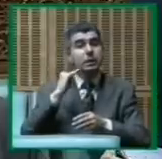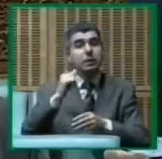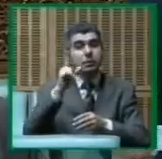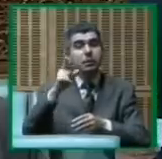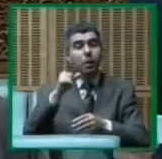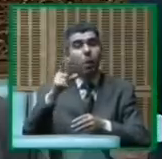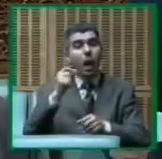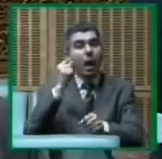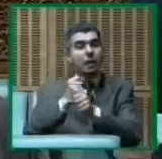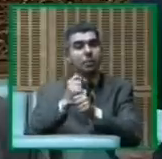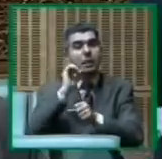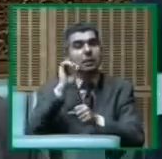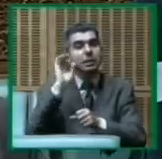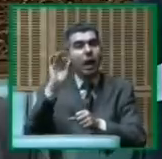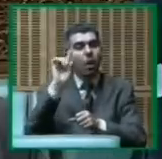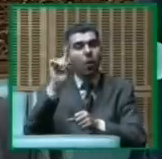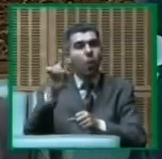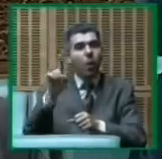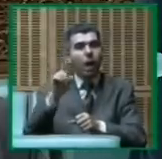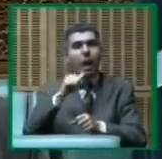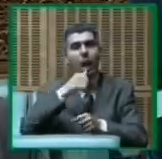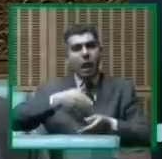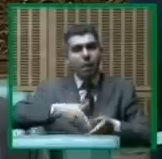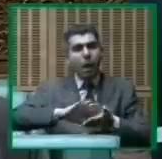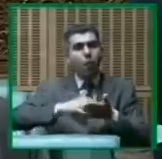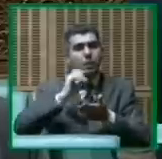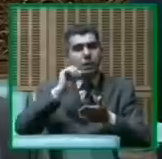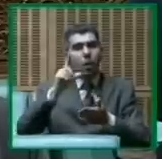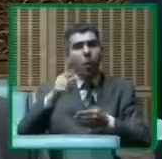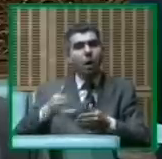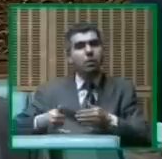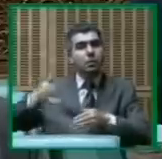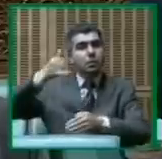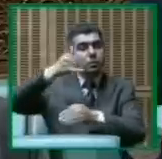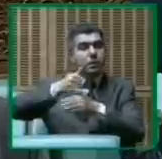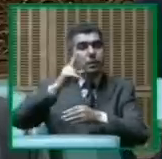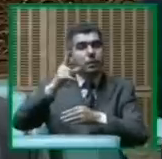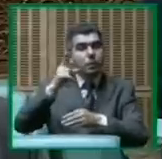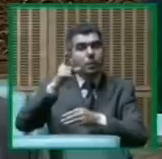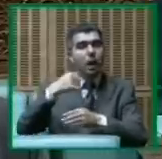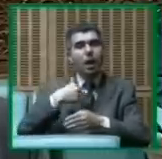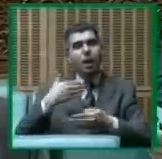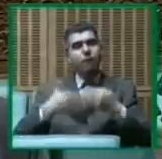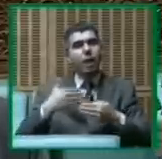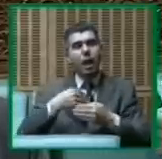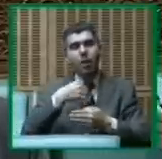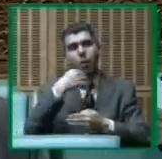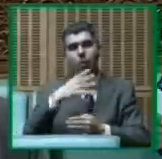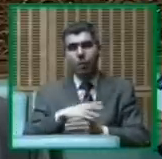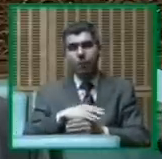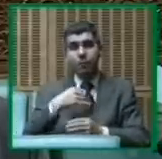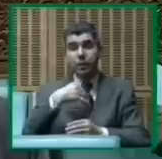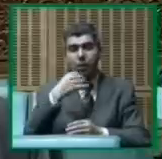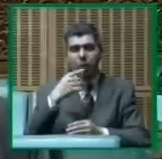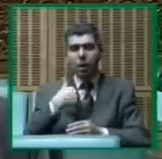الماء، وحنا فرحانين جد انكم انتم كتشرفوا على هذا القطاع، لكن الله يخليك انا وضعت